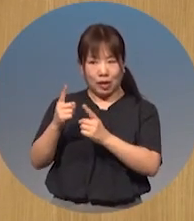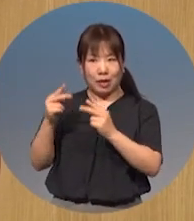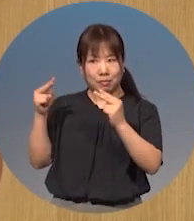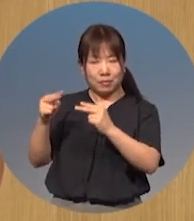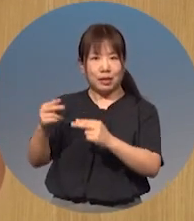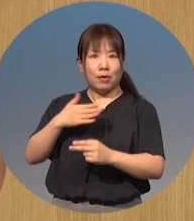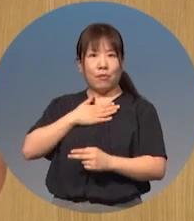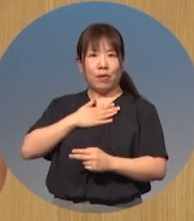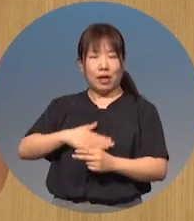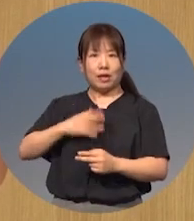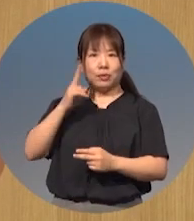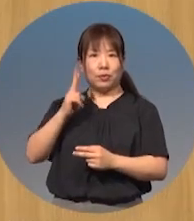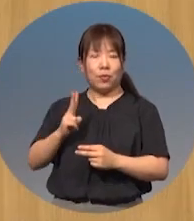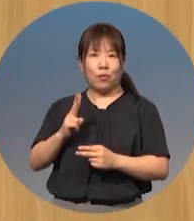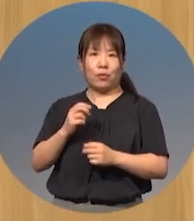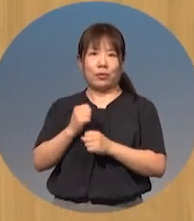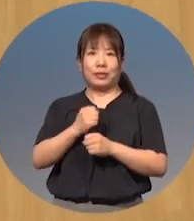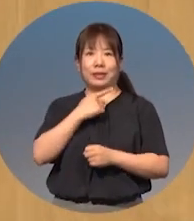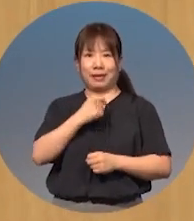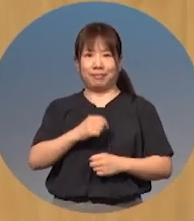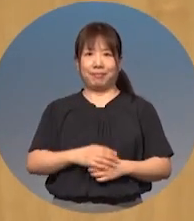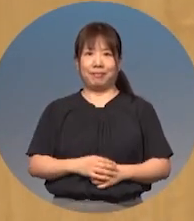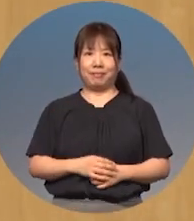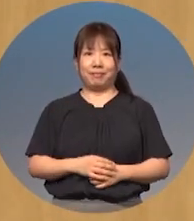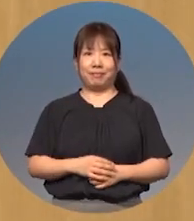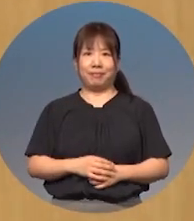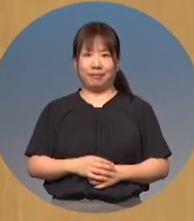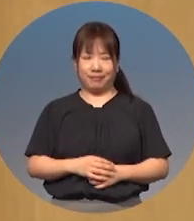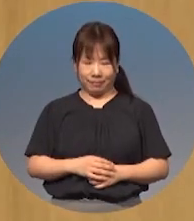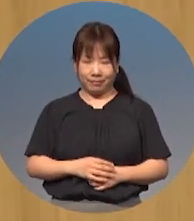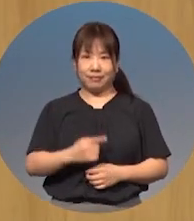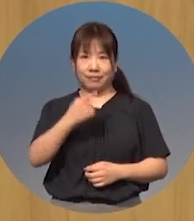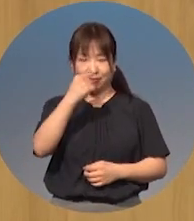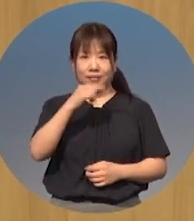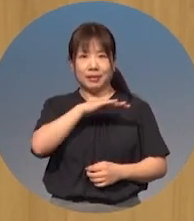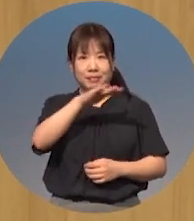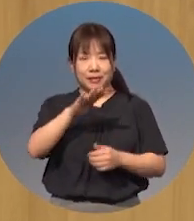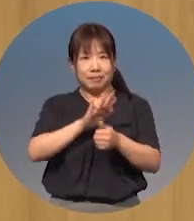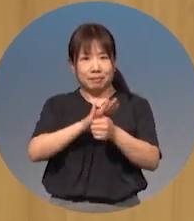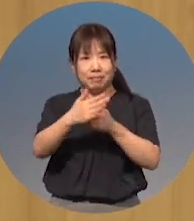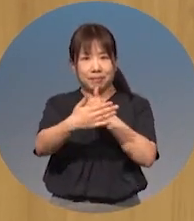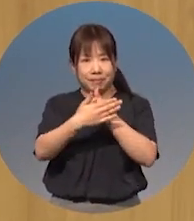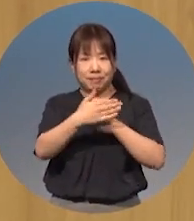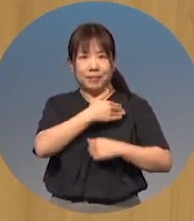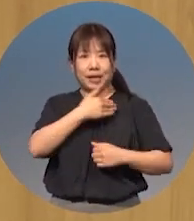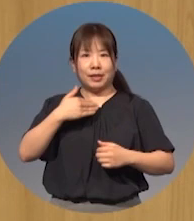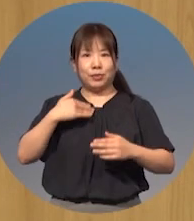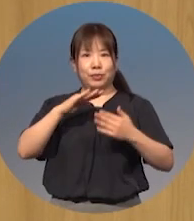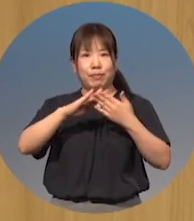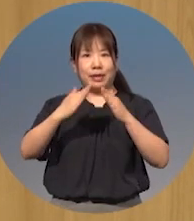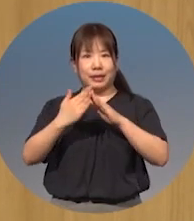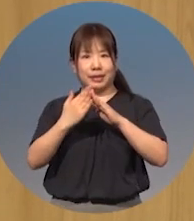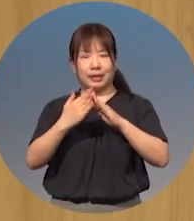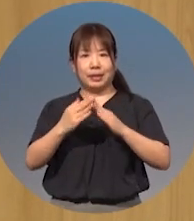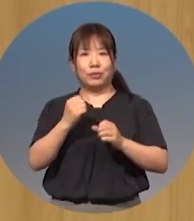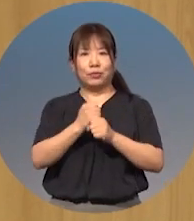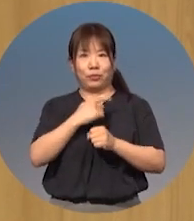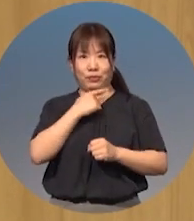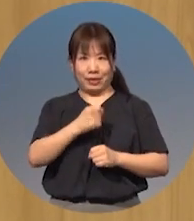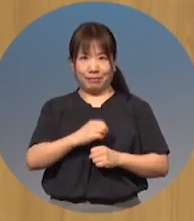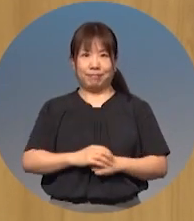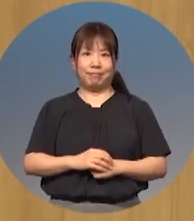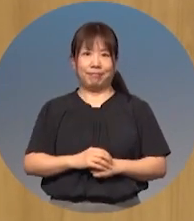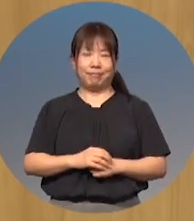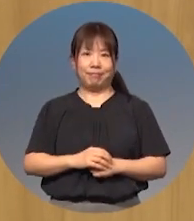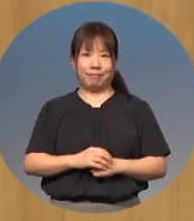ラジオ列を作りたいです私はみんなで助け合える元気いっぱいのボンボンタウンにしたいですその